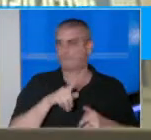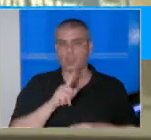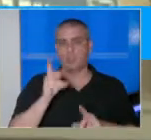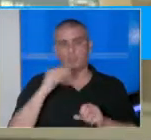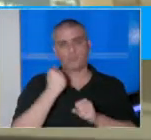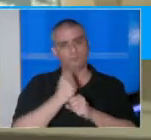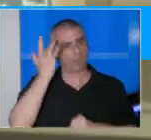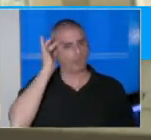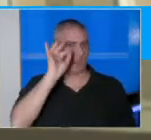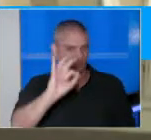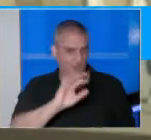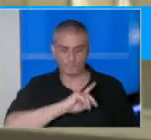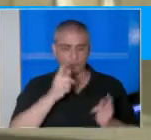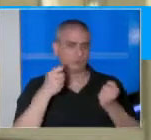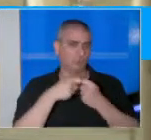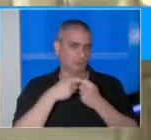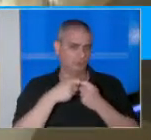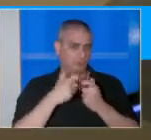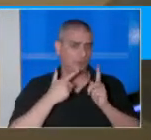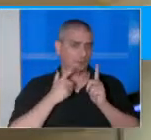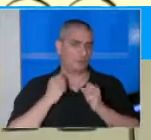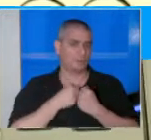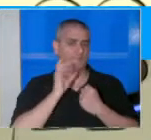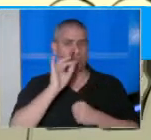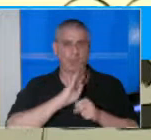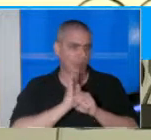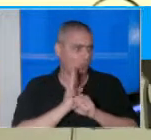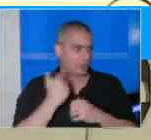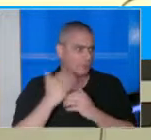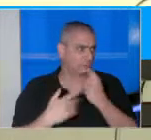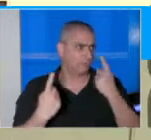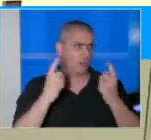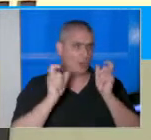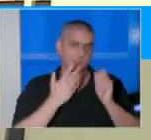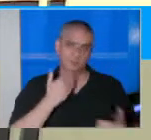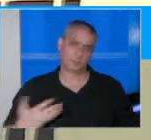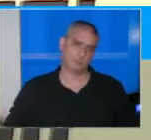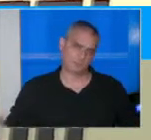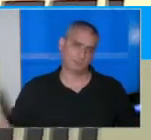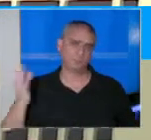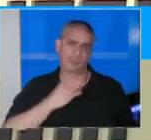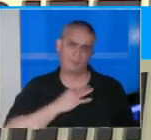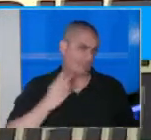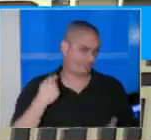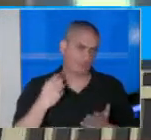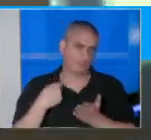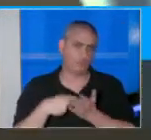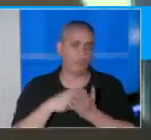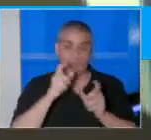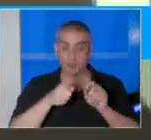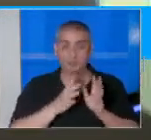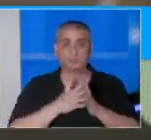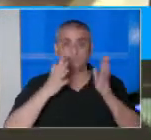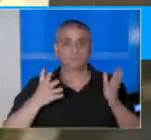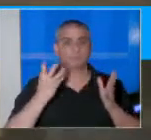היא גם עושה דין לעצמה בכל מה שנגע למלחמה בקורונה. בסוף, כל אזרחי ישראל האחרים שווים את המחיר. כשהאוכלוסייה הזאת הפוך להיות